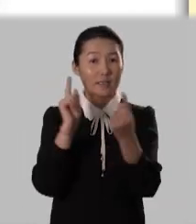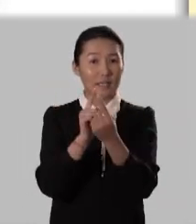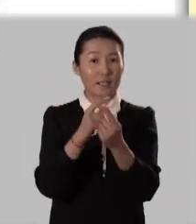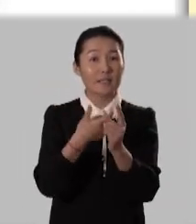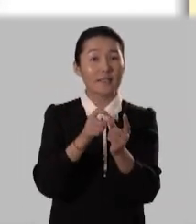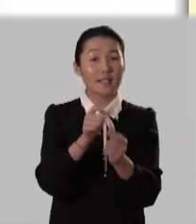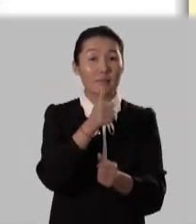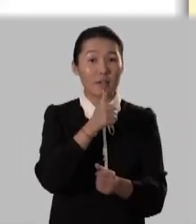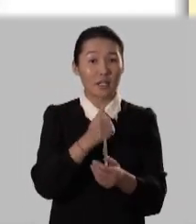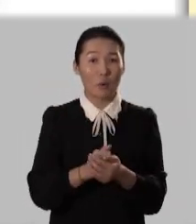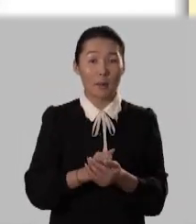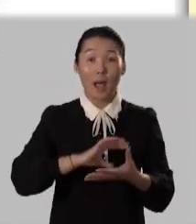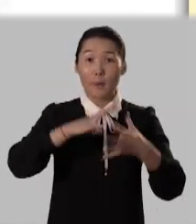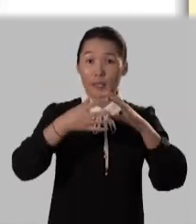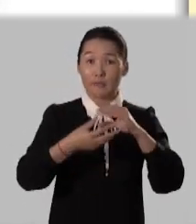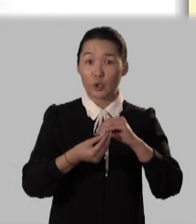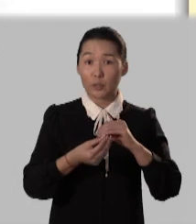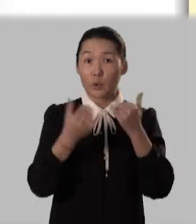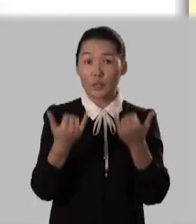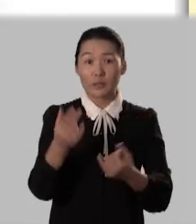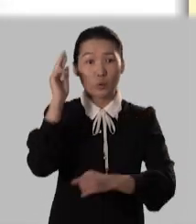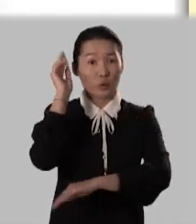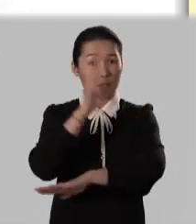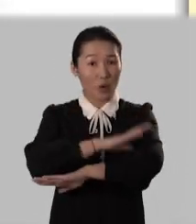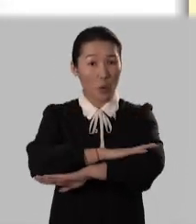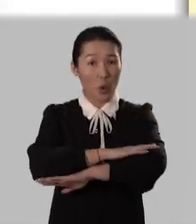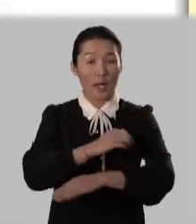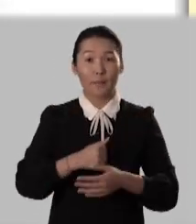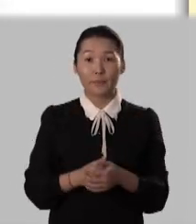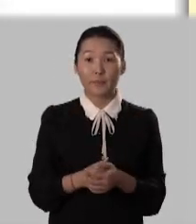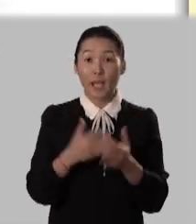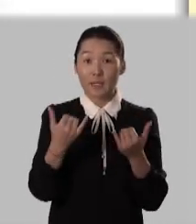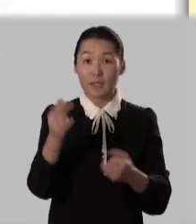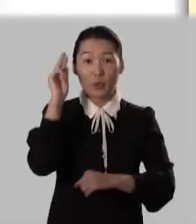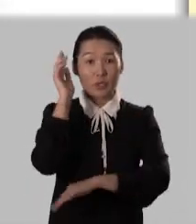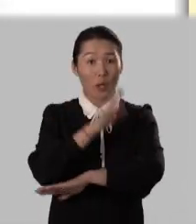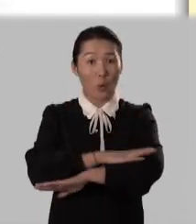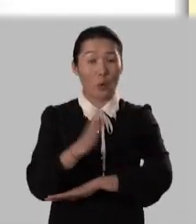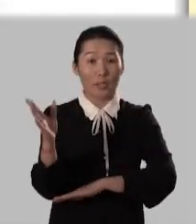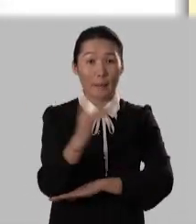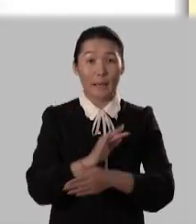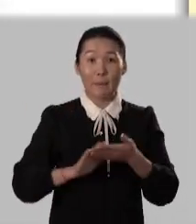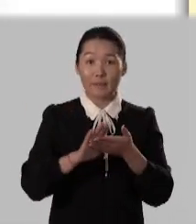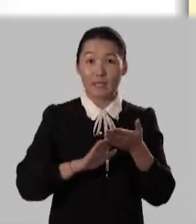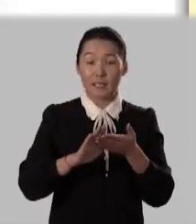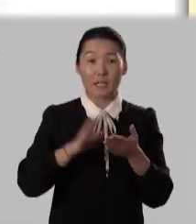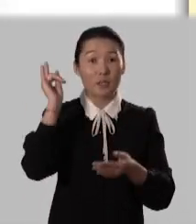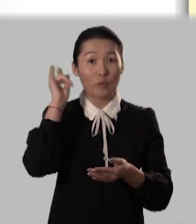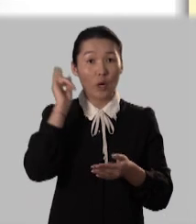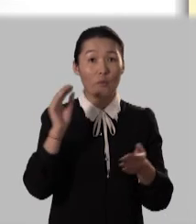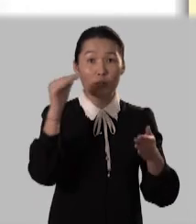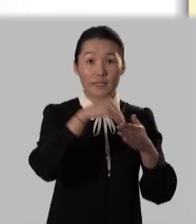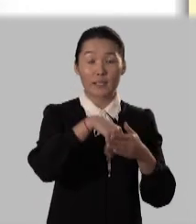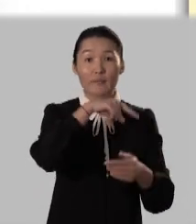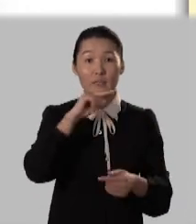подведем итоги сегодняшнего урока сегодня на уроке мы повторили звуковой состав русской